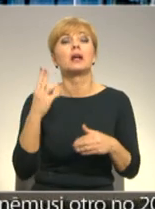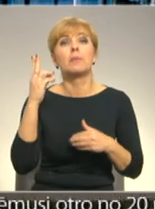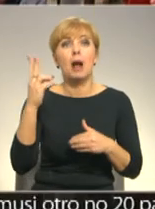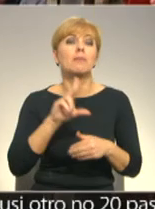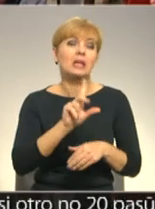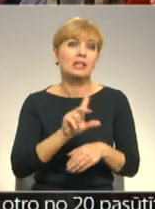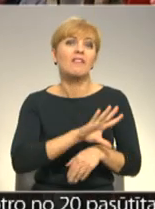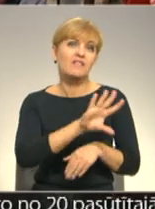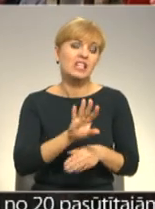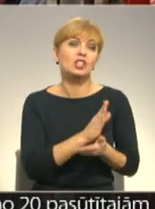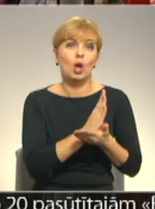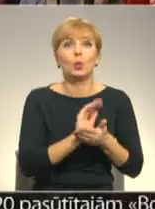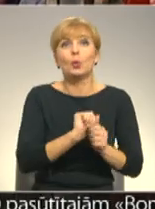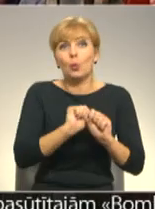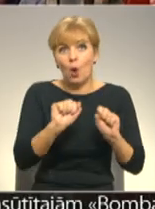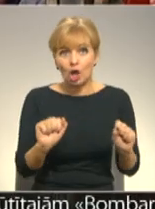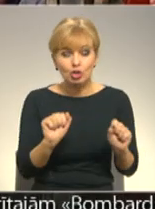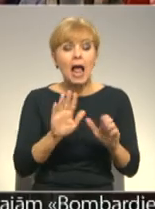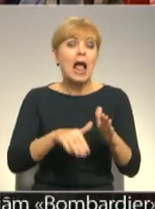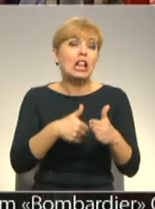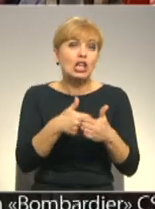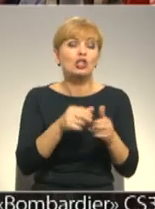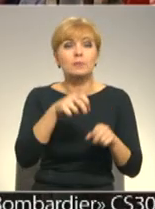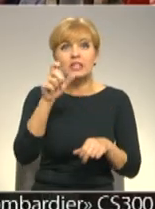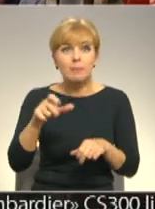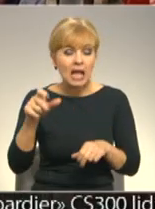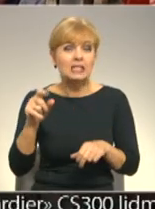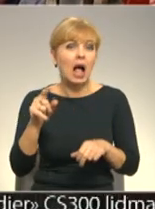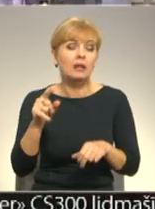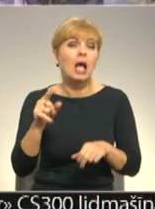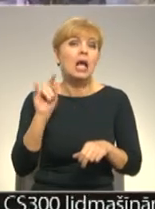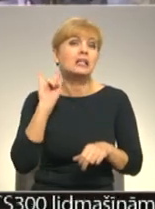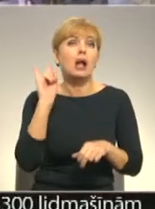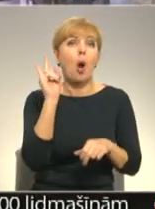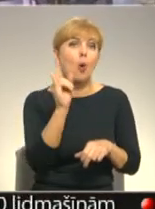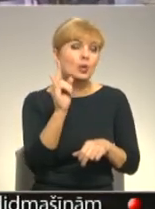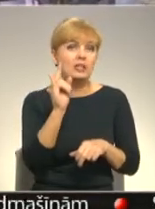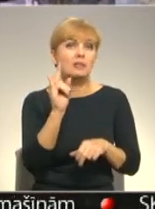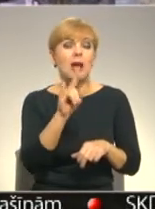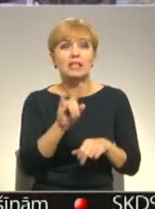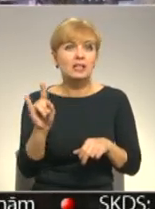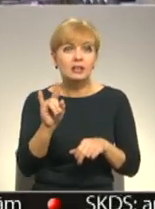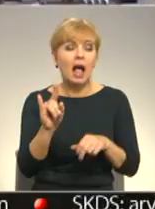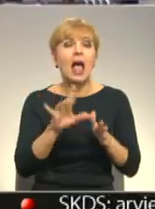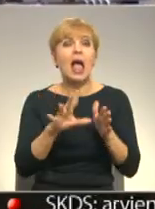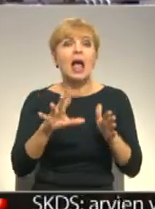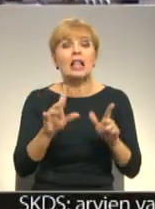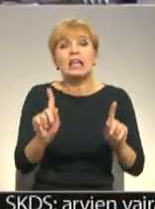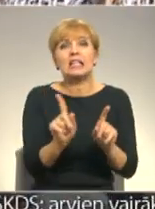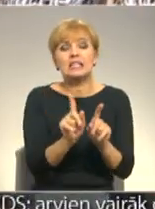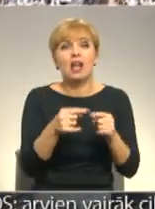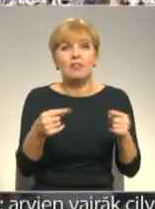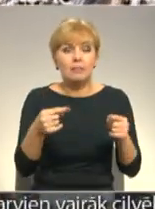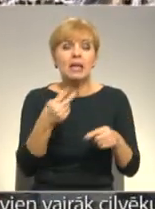pilnībā droši. Līdz šinējās speciālistu versijas par trauksmes signalizācijas ieslēgšanas iemesliem ir elektrības izsavienojums un smēķēšana